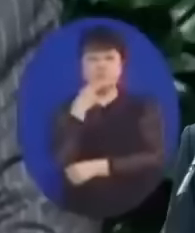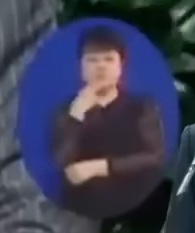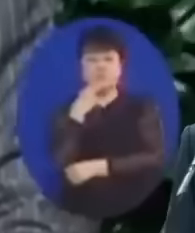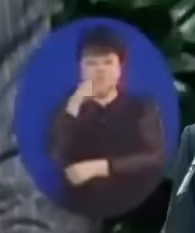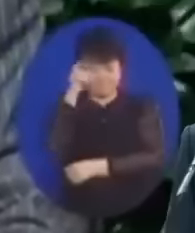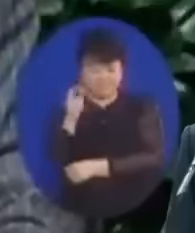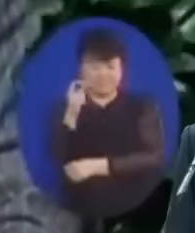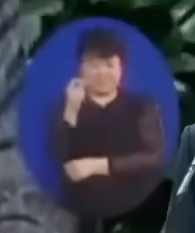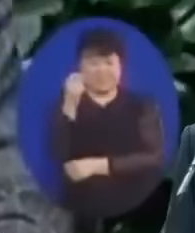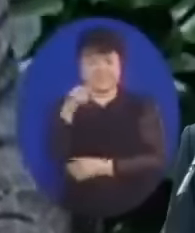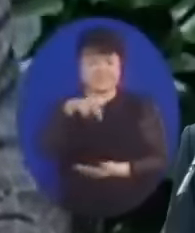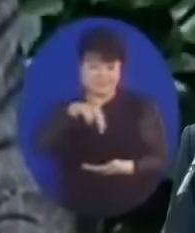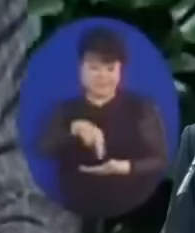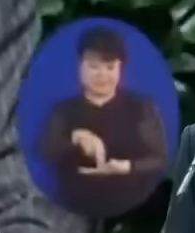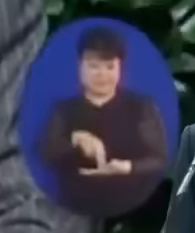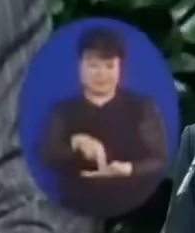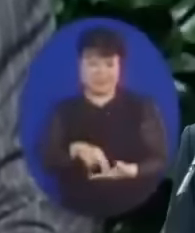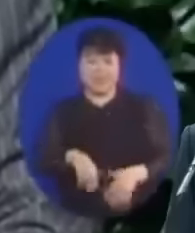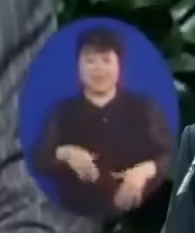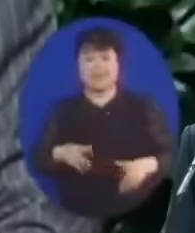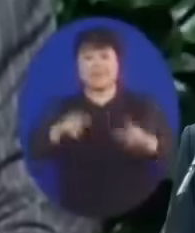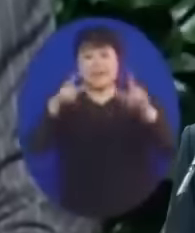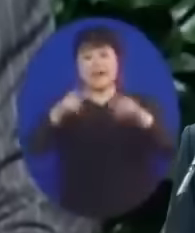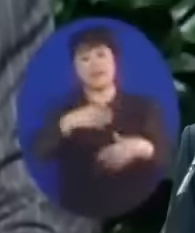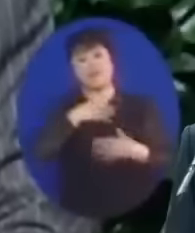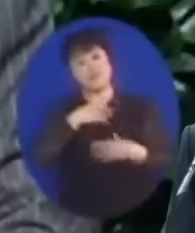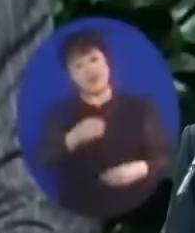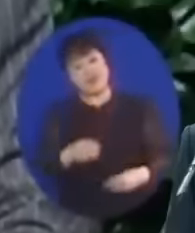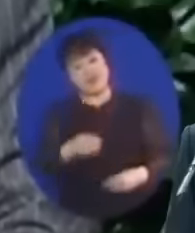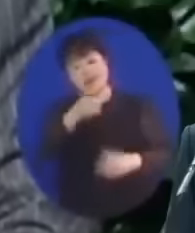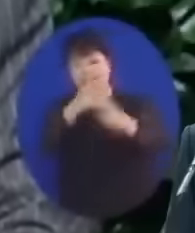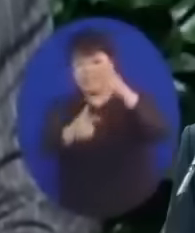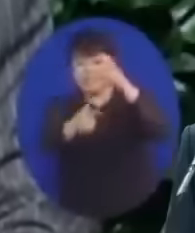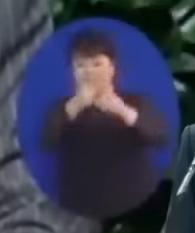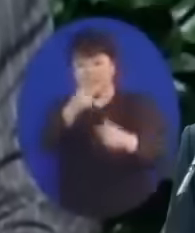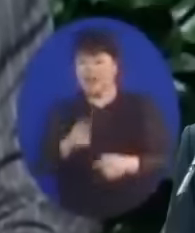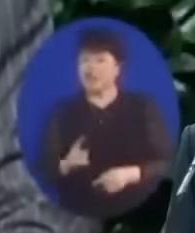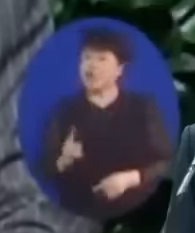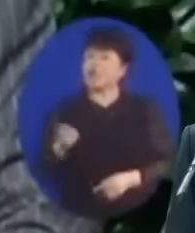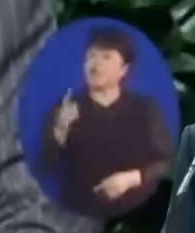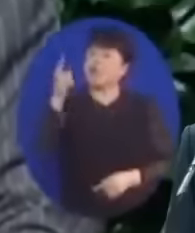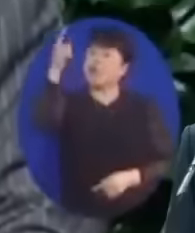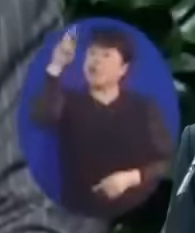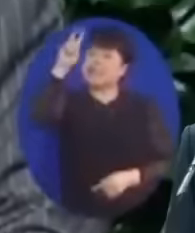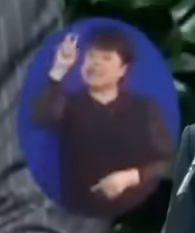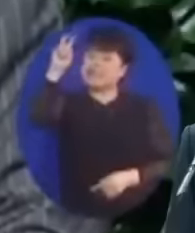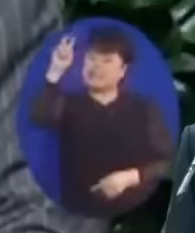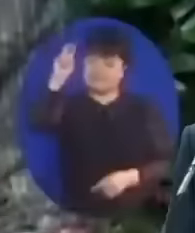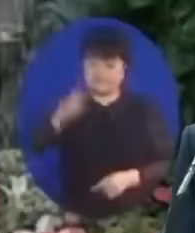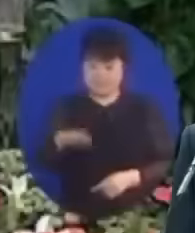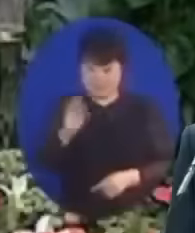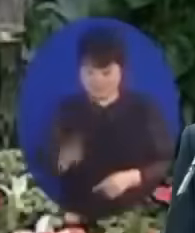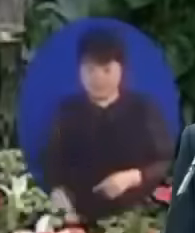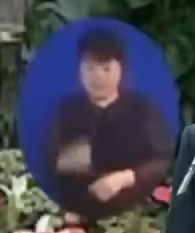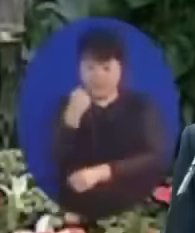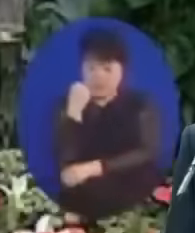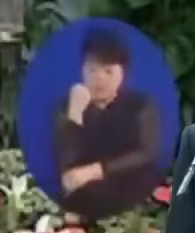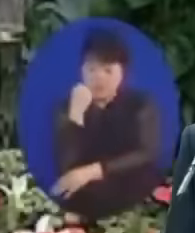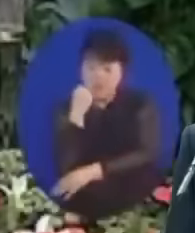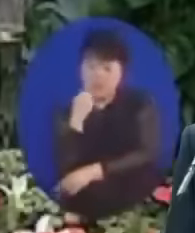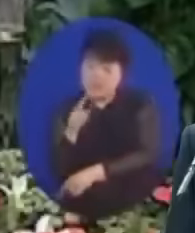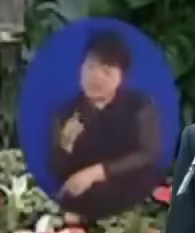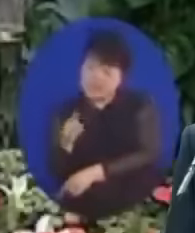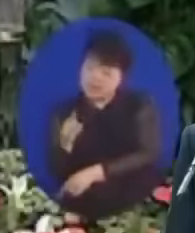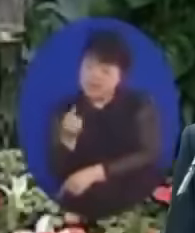않습니다. 반면 날씨가 좋은 캐나다에 심긴 전나무들은 높이가 20m를 넘지만 뿌리는 고작 1m밖에 안